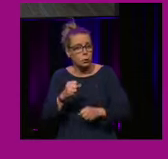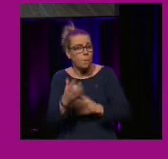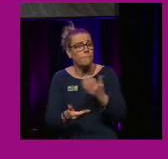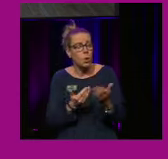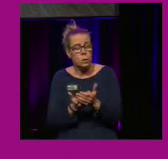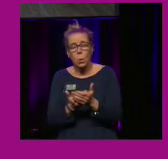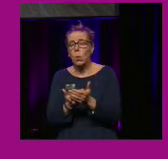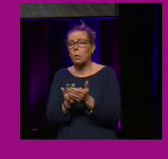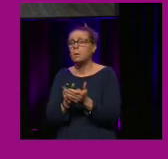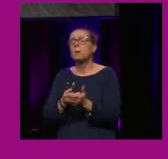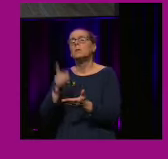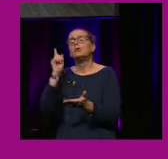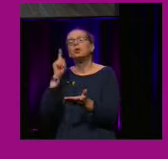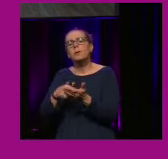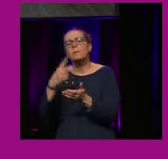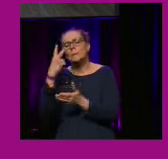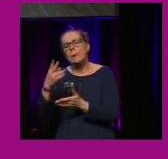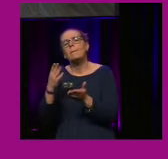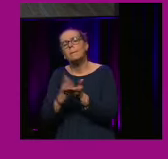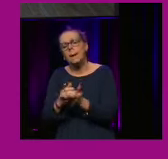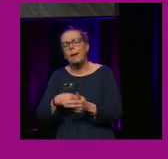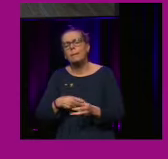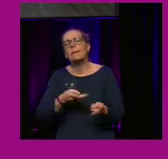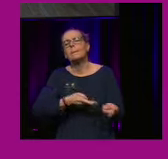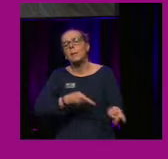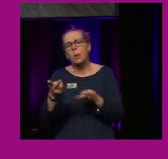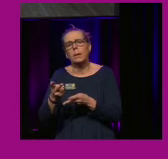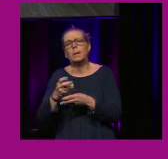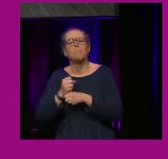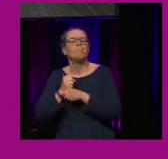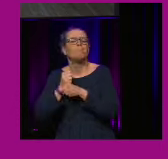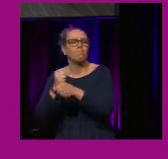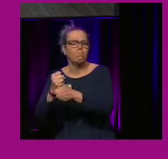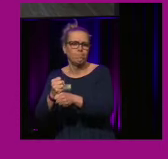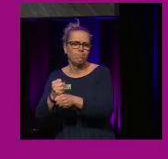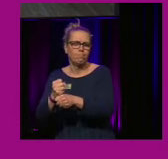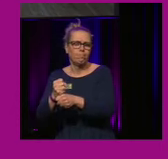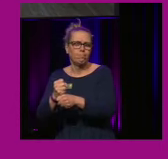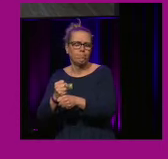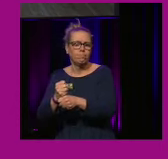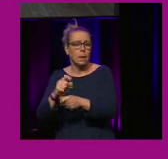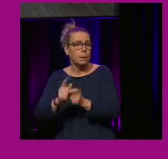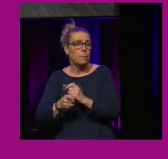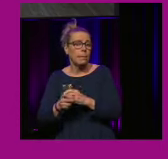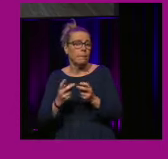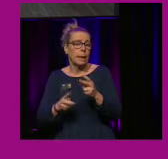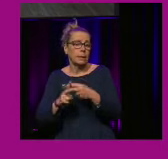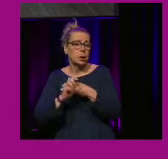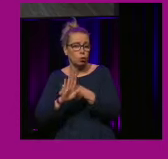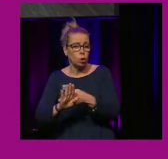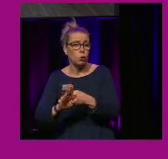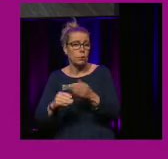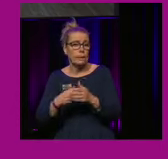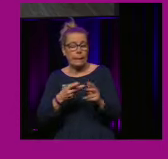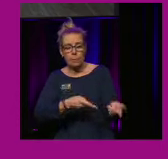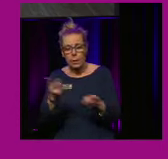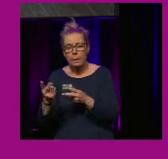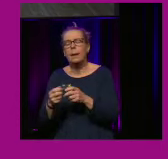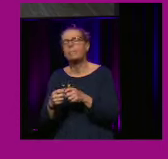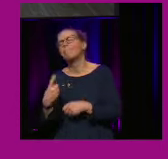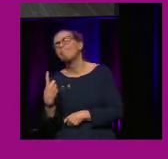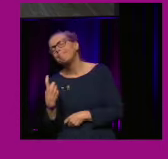att säkerställa demokratin och få ett bättre skydd för demokratin. Men